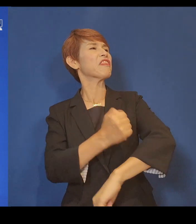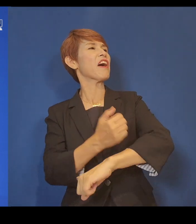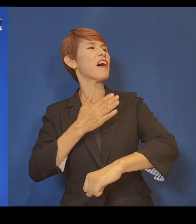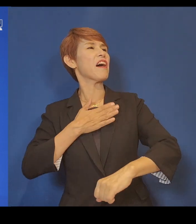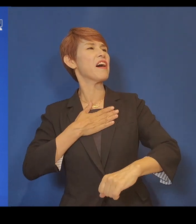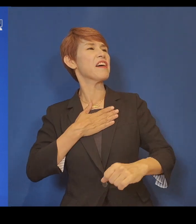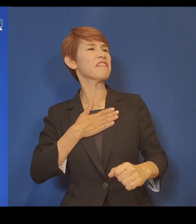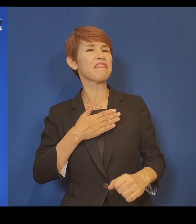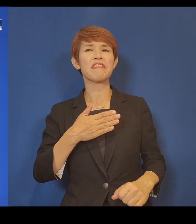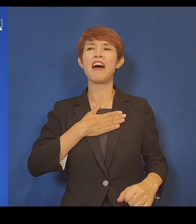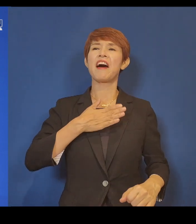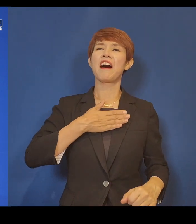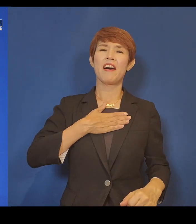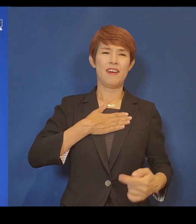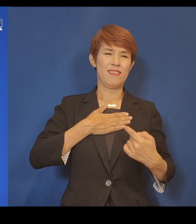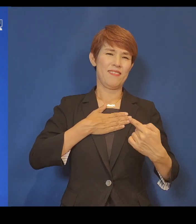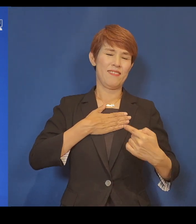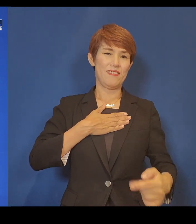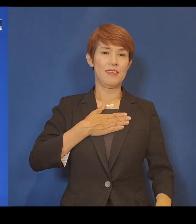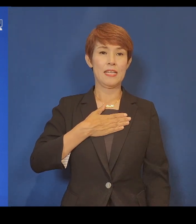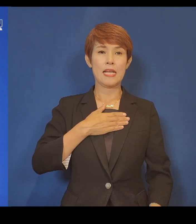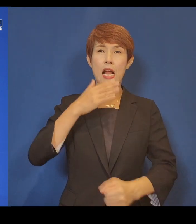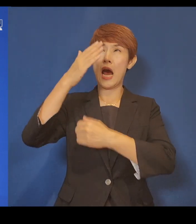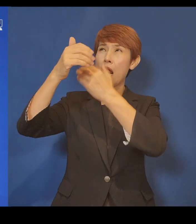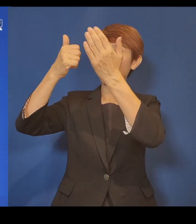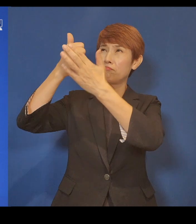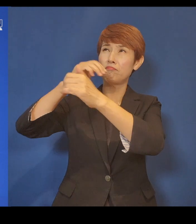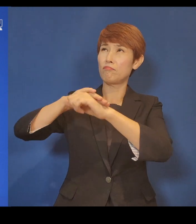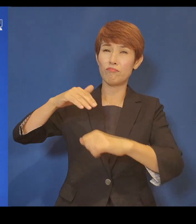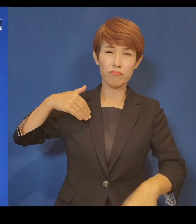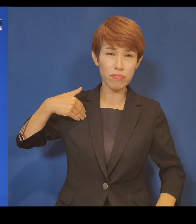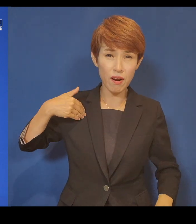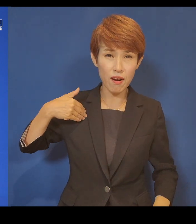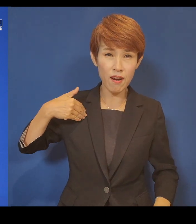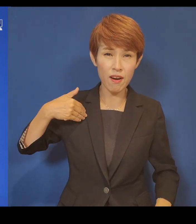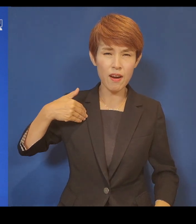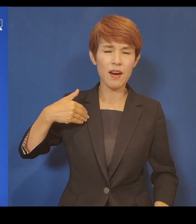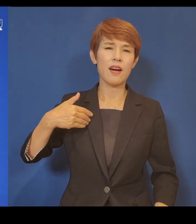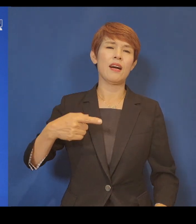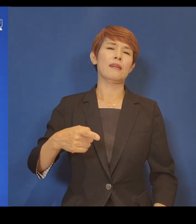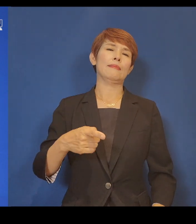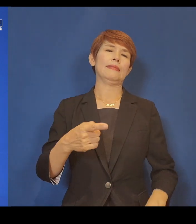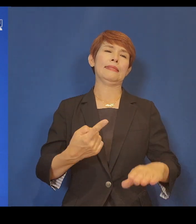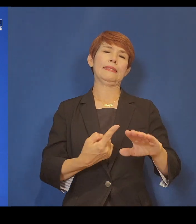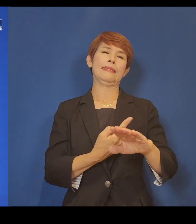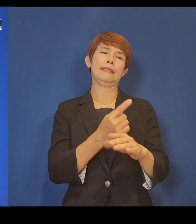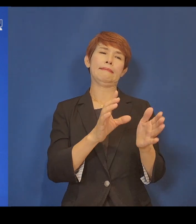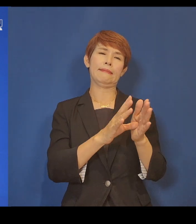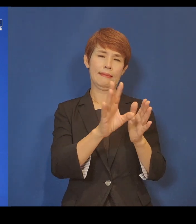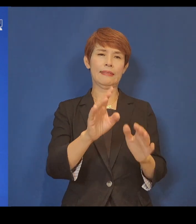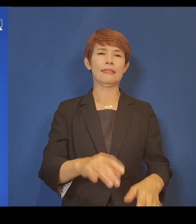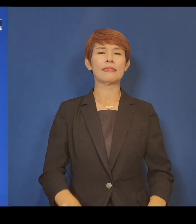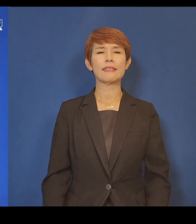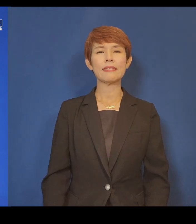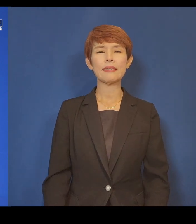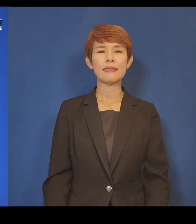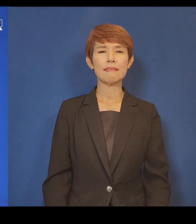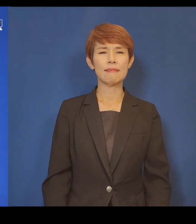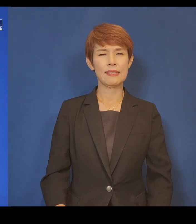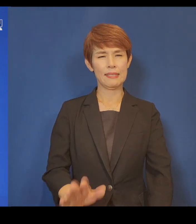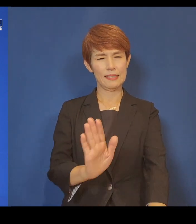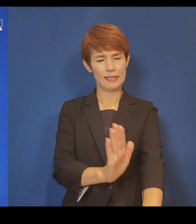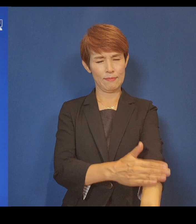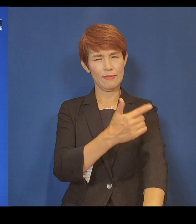그러고, 이렇게 하나님의 하나님 되심을 알지 못하면 엉뚱한 일을 하게 됩니다.